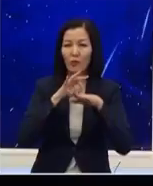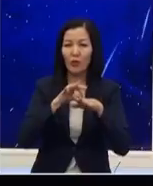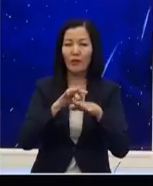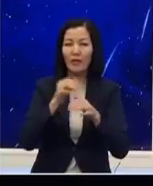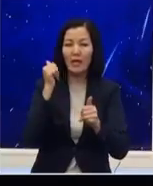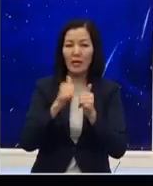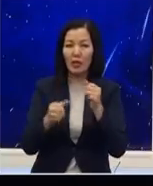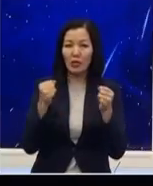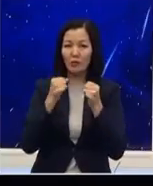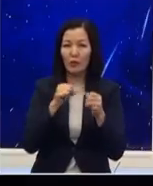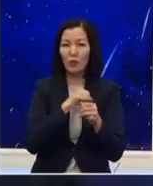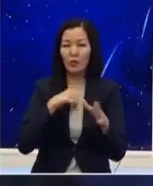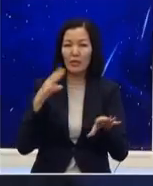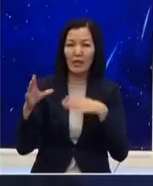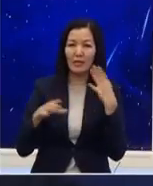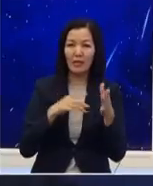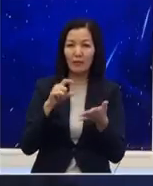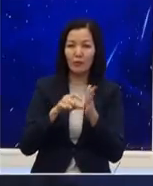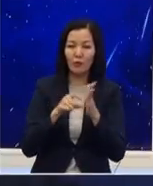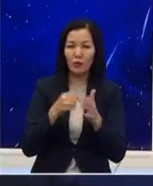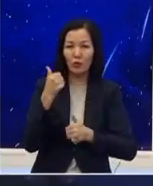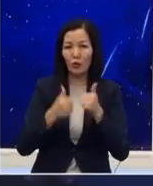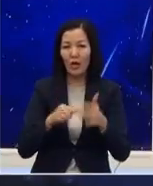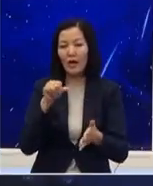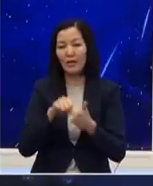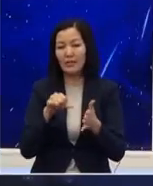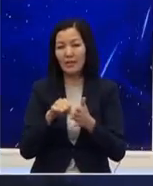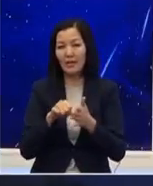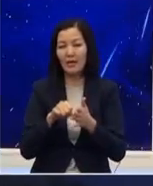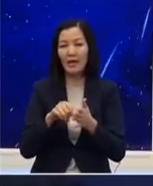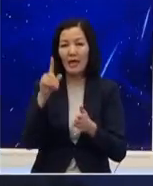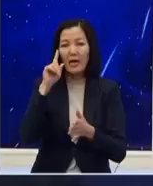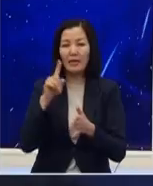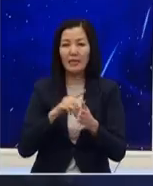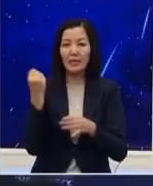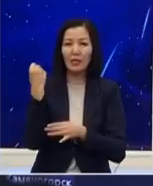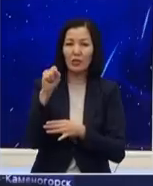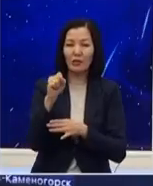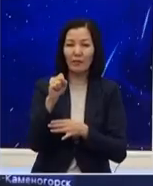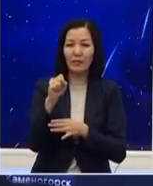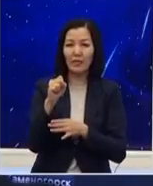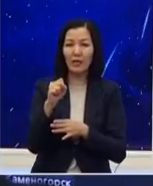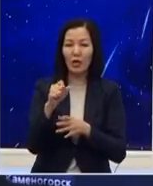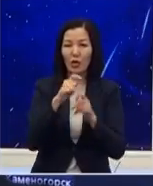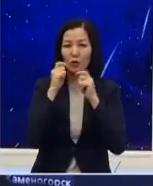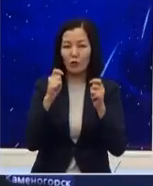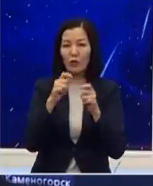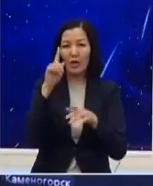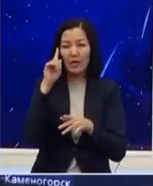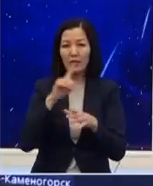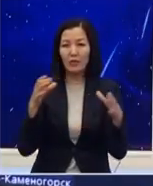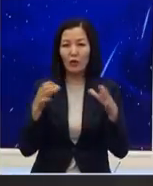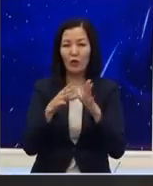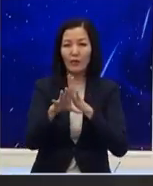өзі дайындалып жатқан спорт залынан шықпай-ақ додаға қатысады. Айта кетейік, ел біріншілігінің жеңімпаздары мен жүлдегерлері Қазақстан